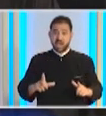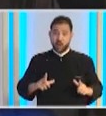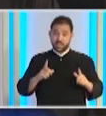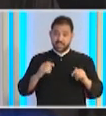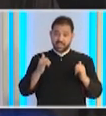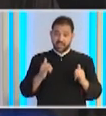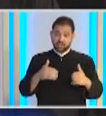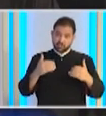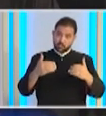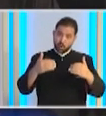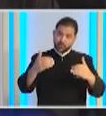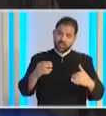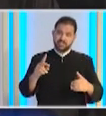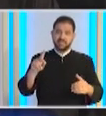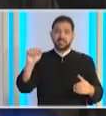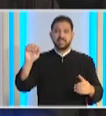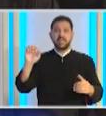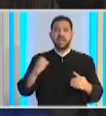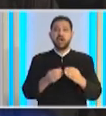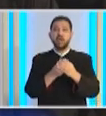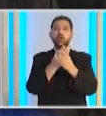înșiși procesul acesta de